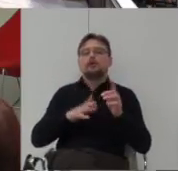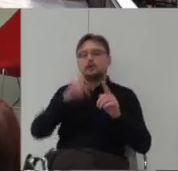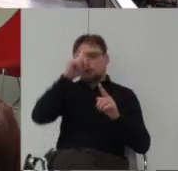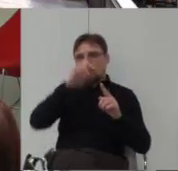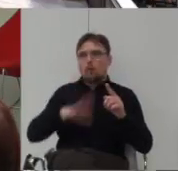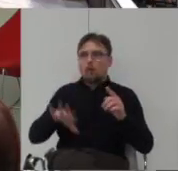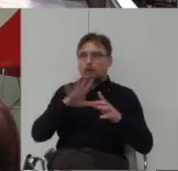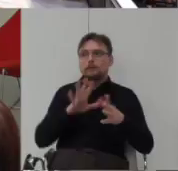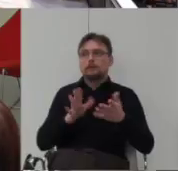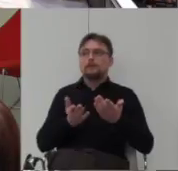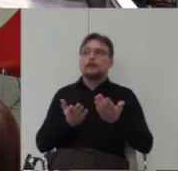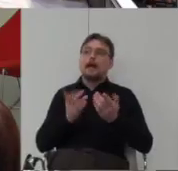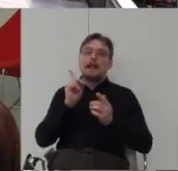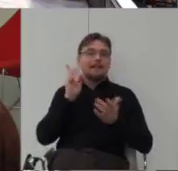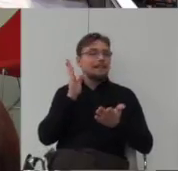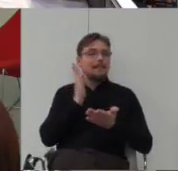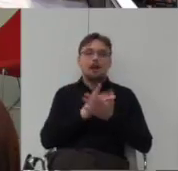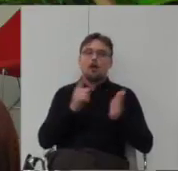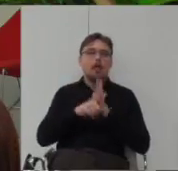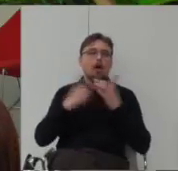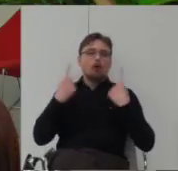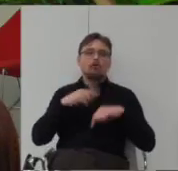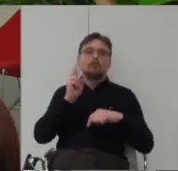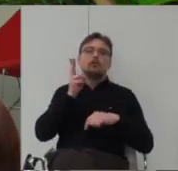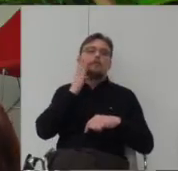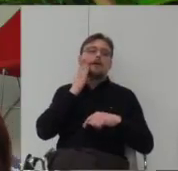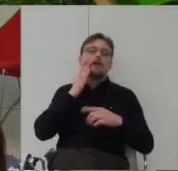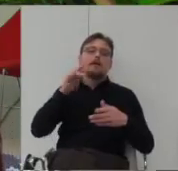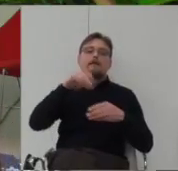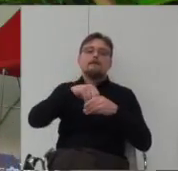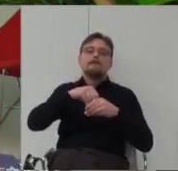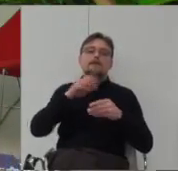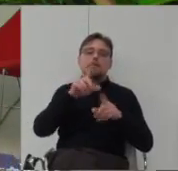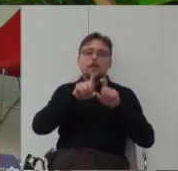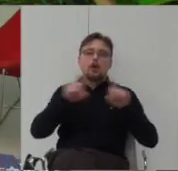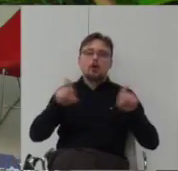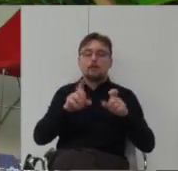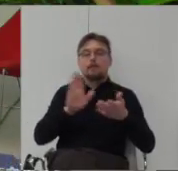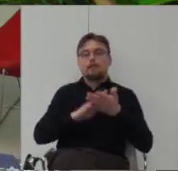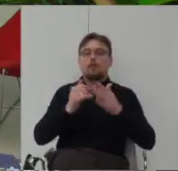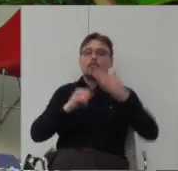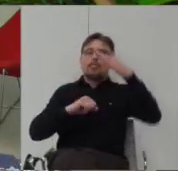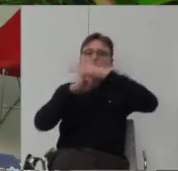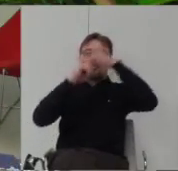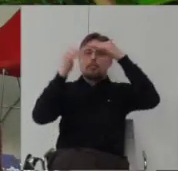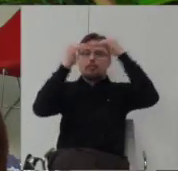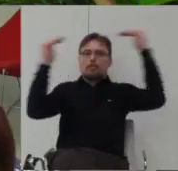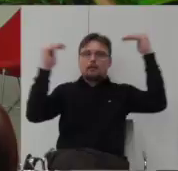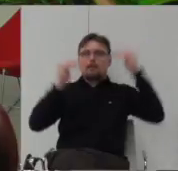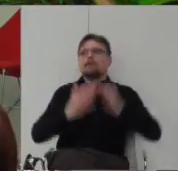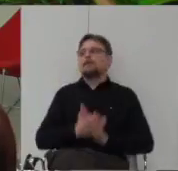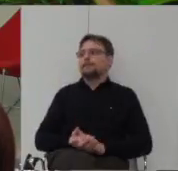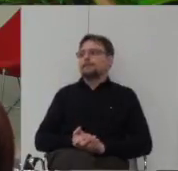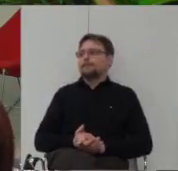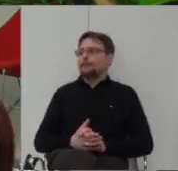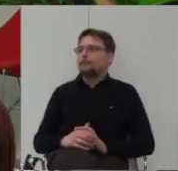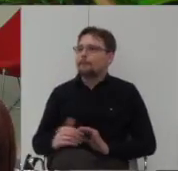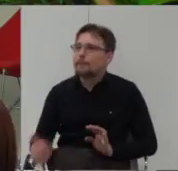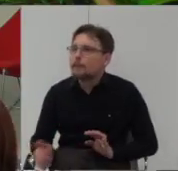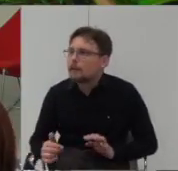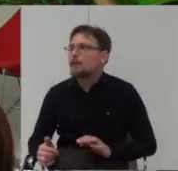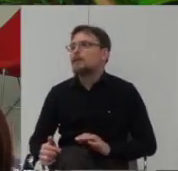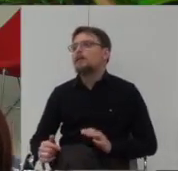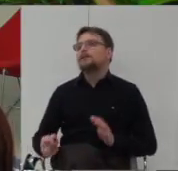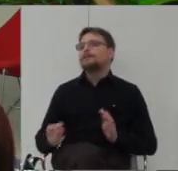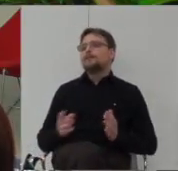jakby częściach dostępnych tylko dla mieszkańców. To jest jakaś część tarasu na dachu. To jest przykład, który jakoś